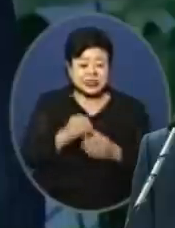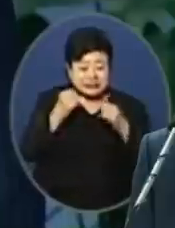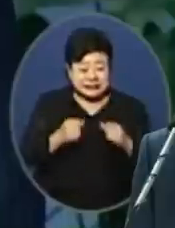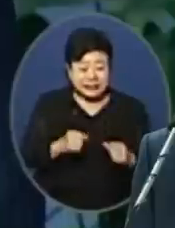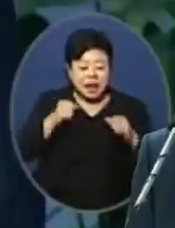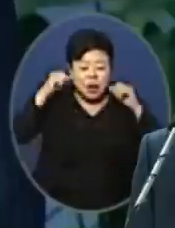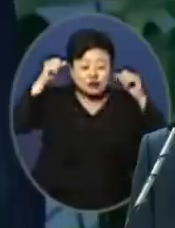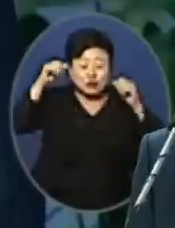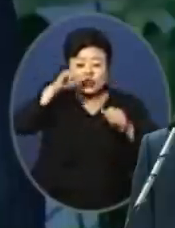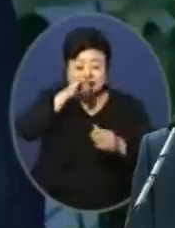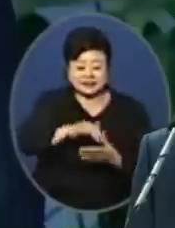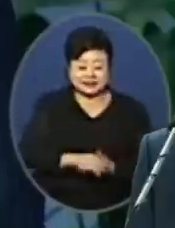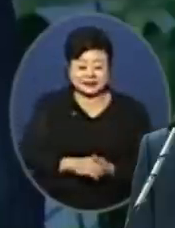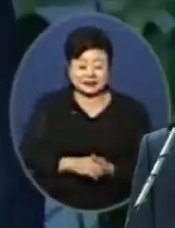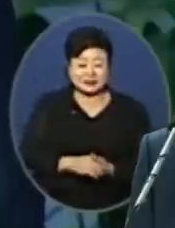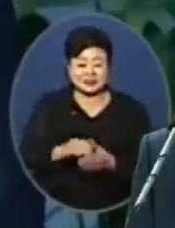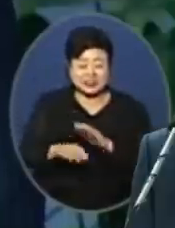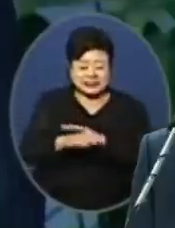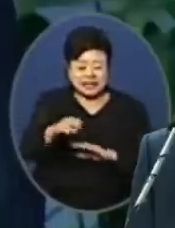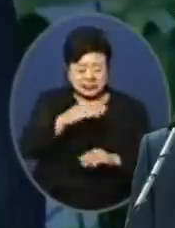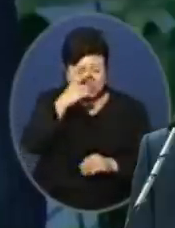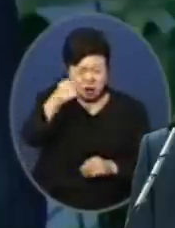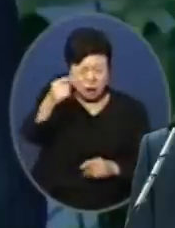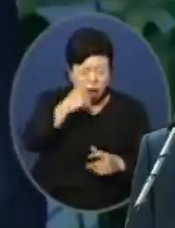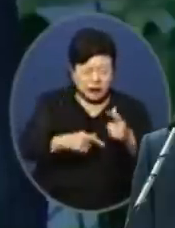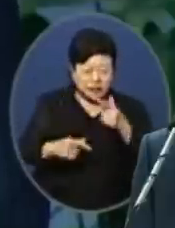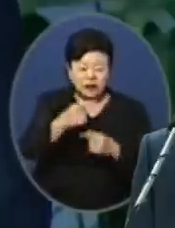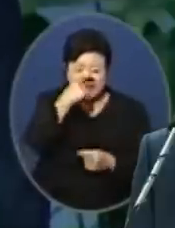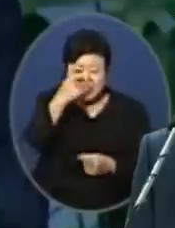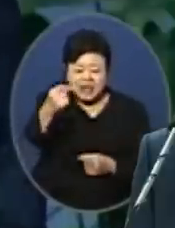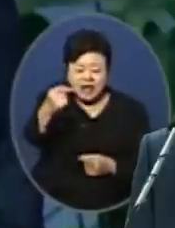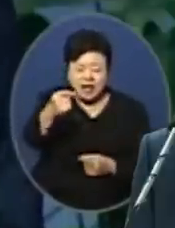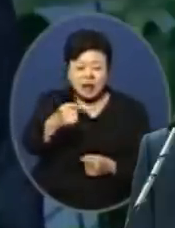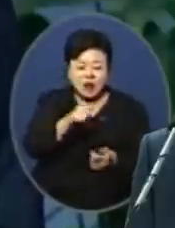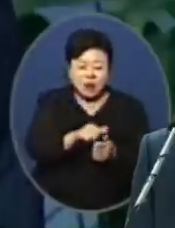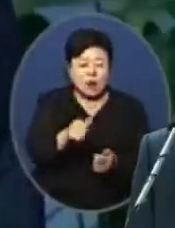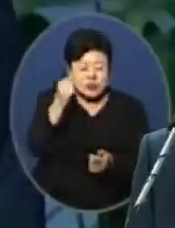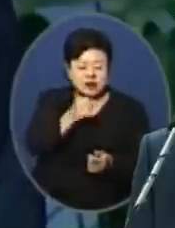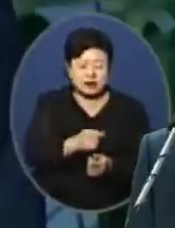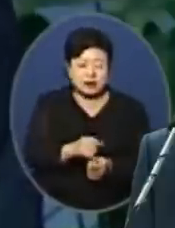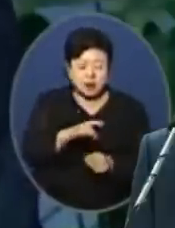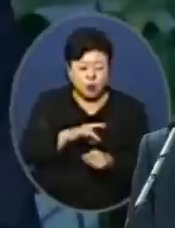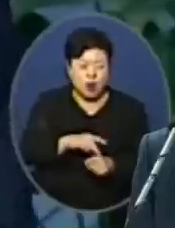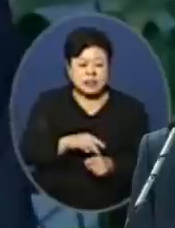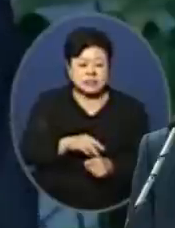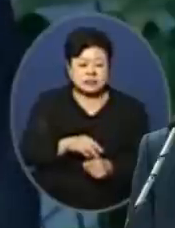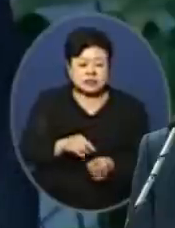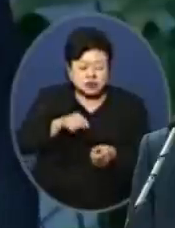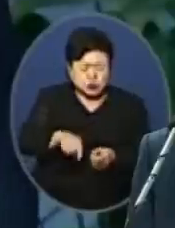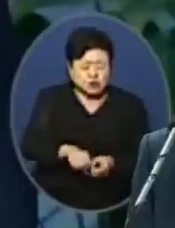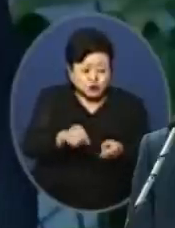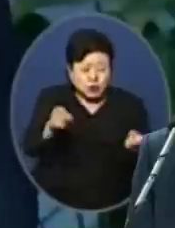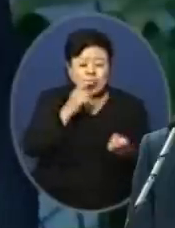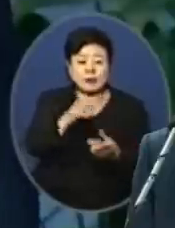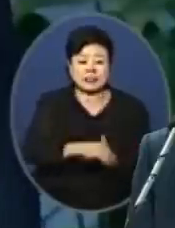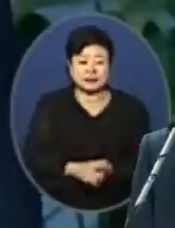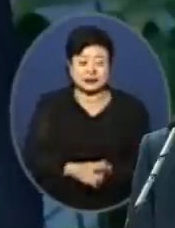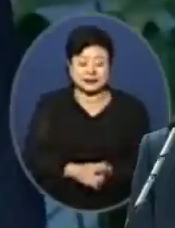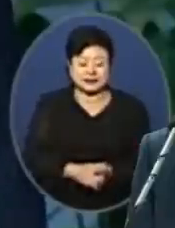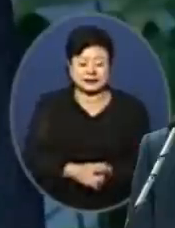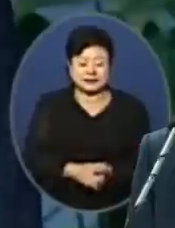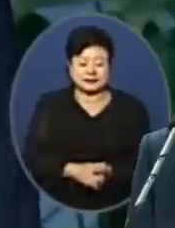살았고 운동력이 있어 좌우에 날선 어떤 검보다 예리하여 혼과 영과 및 관절과 골수를 짜게는 것입니다.